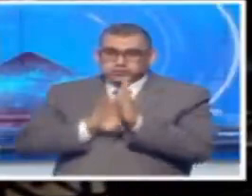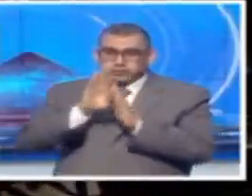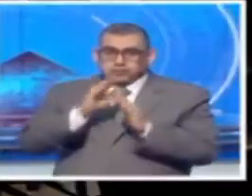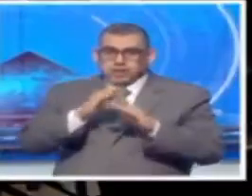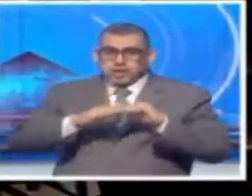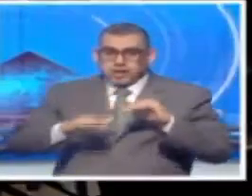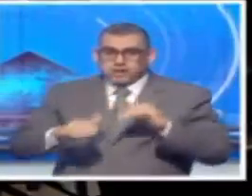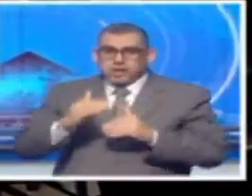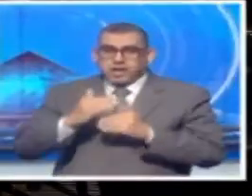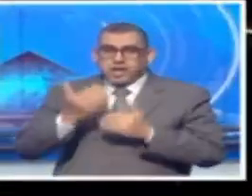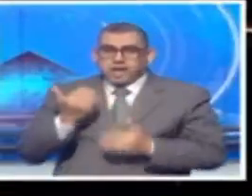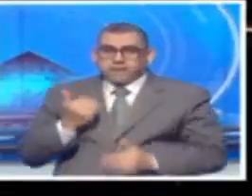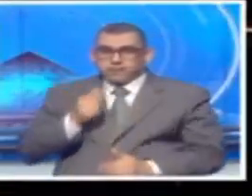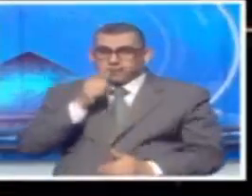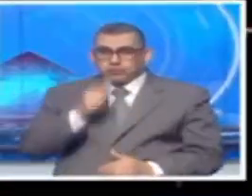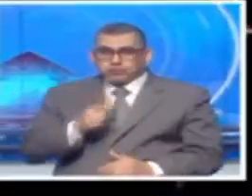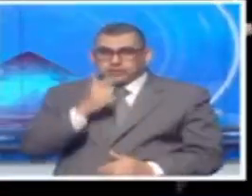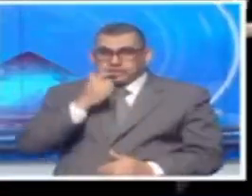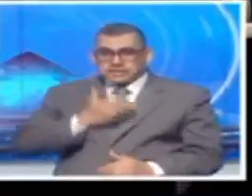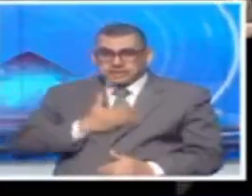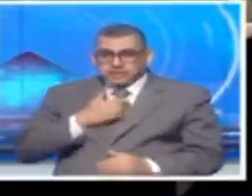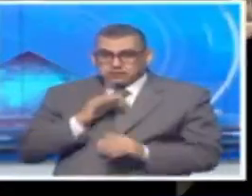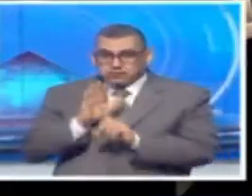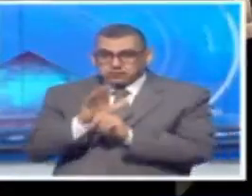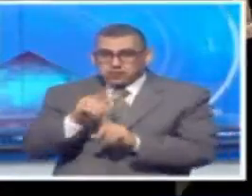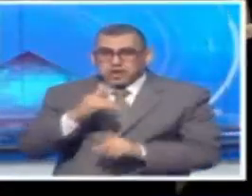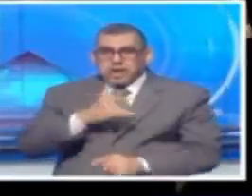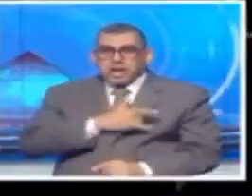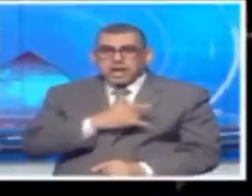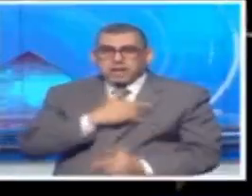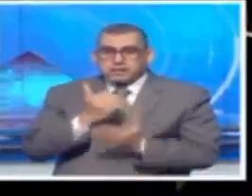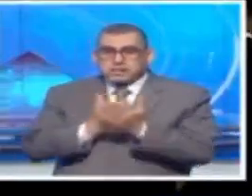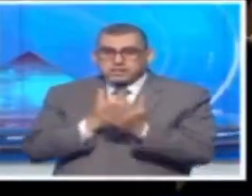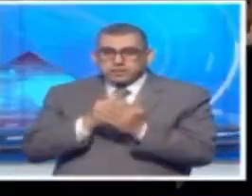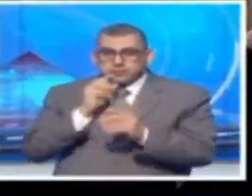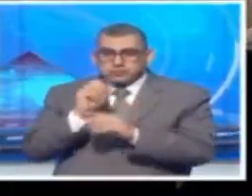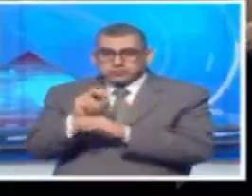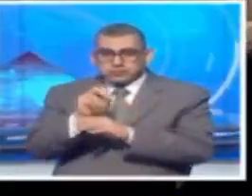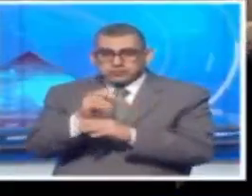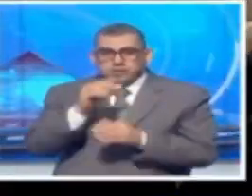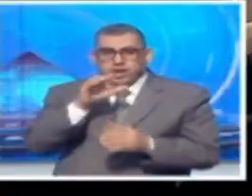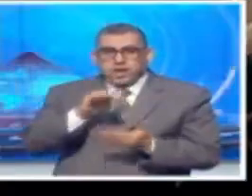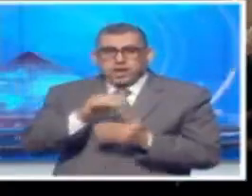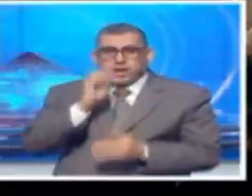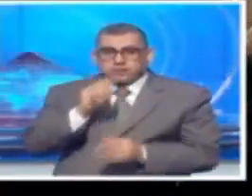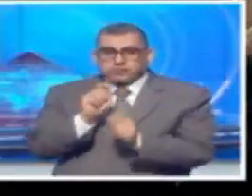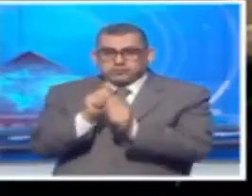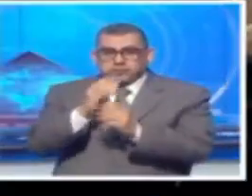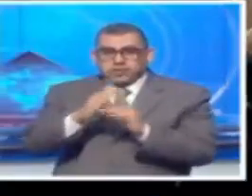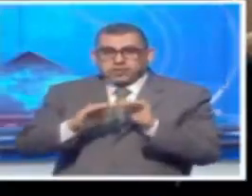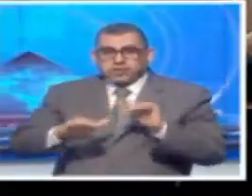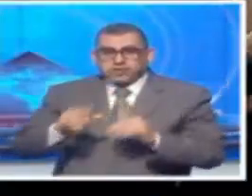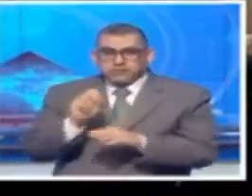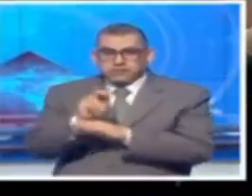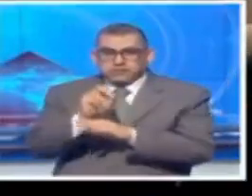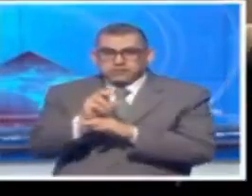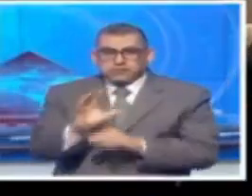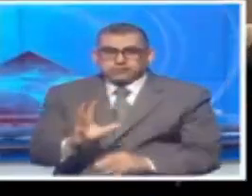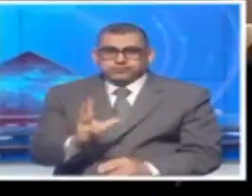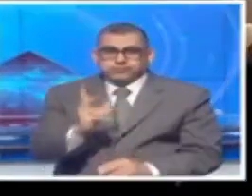الطفولة المبكرة. السن ده اللي بنعتبره قلب الاستثمار في البشر، واللي هو إعداد الطفل